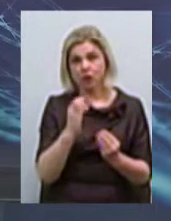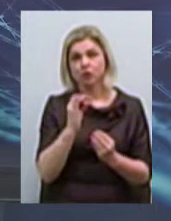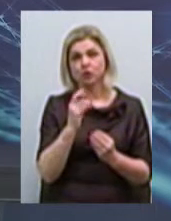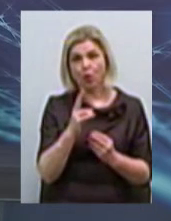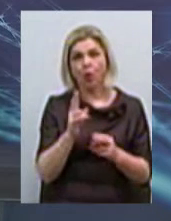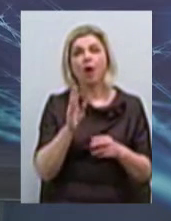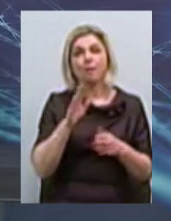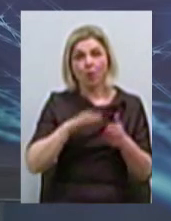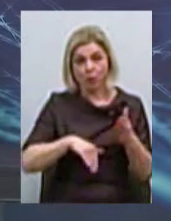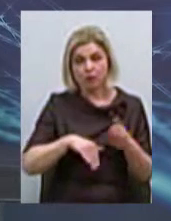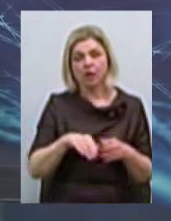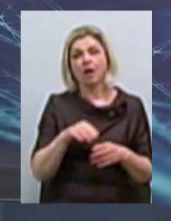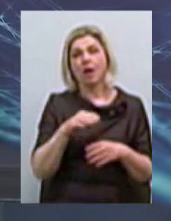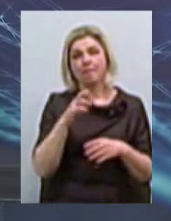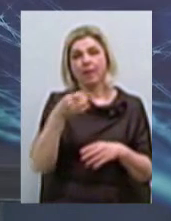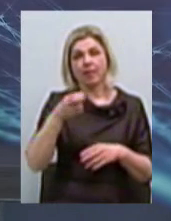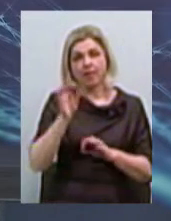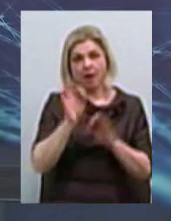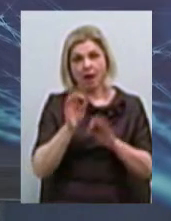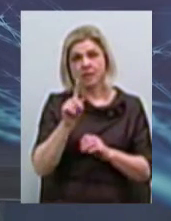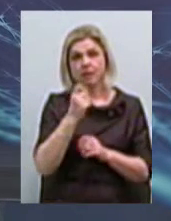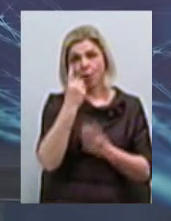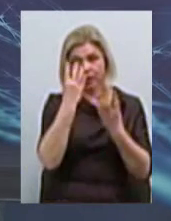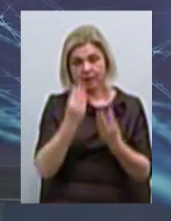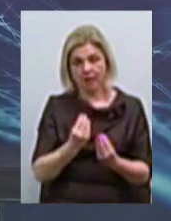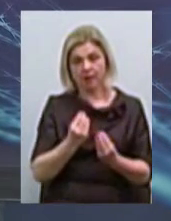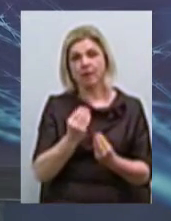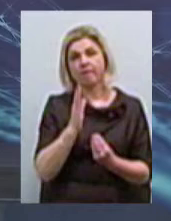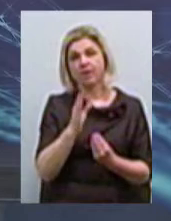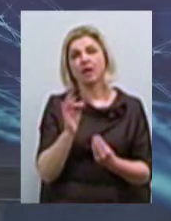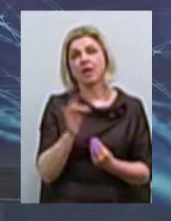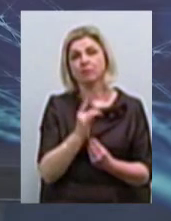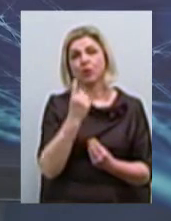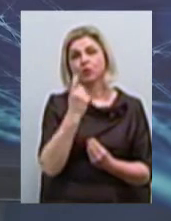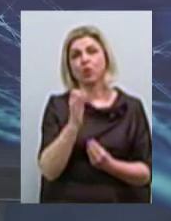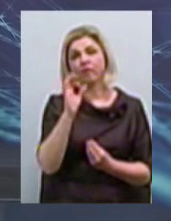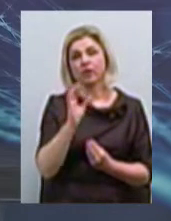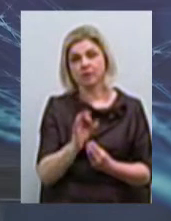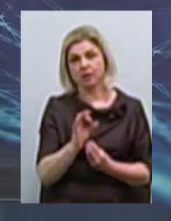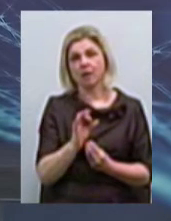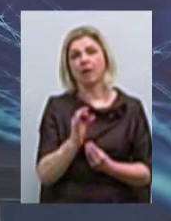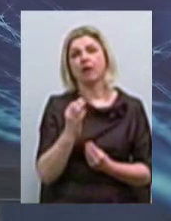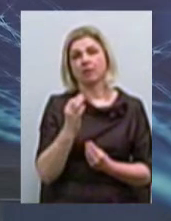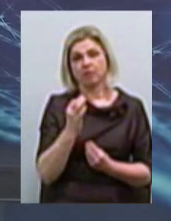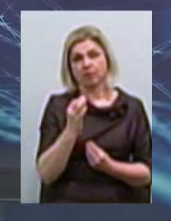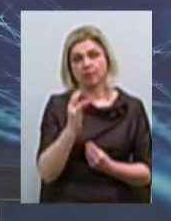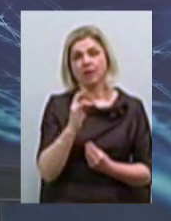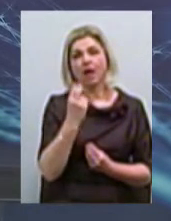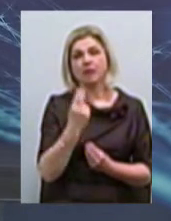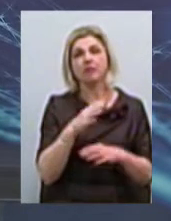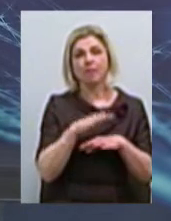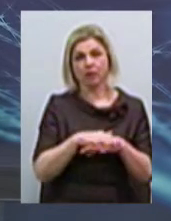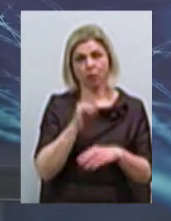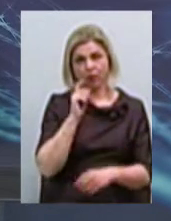платежу нараховується пеня за кожний день прострочки у розмірі 100% ставки НБУ Національного банку